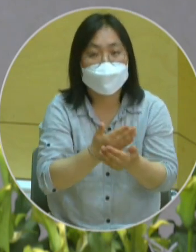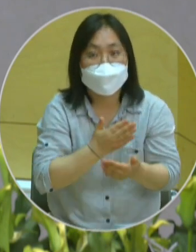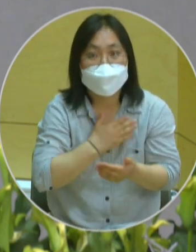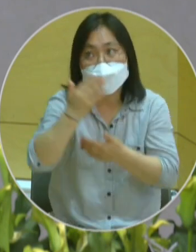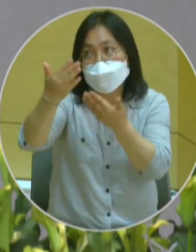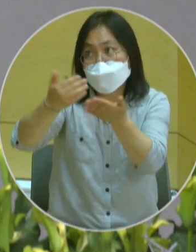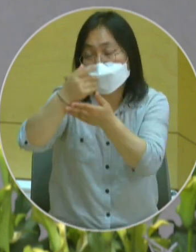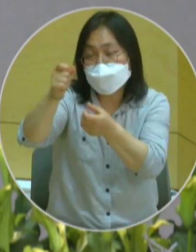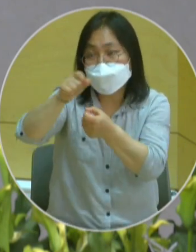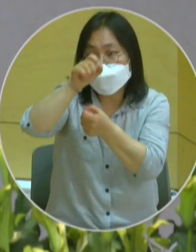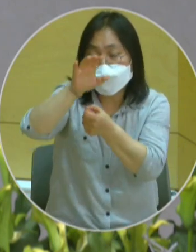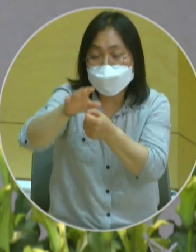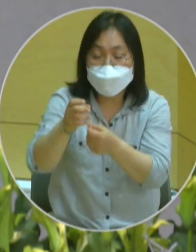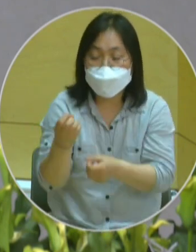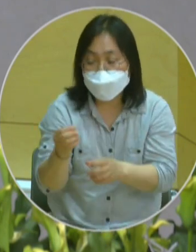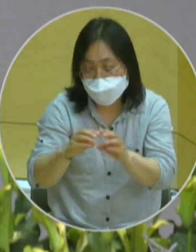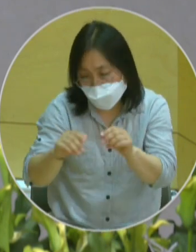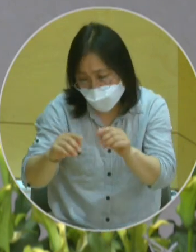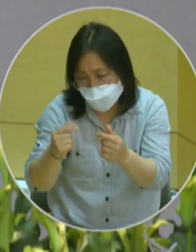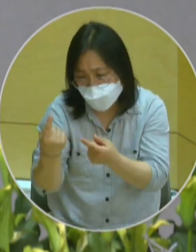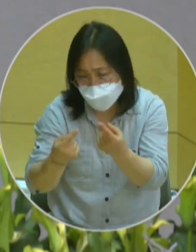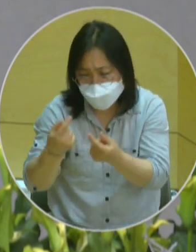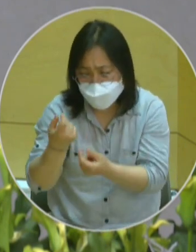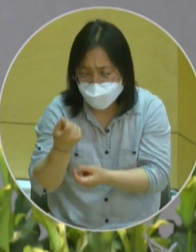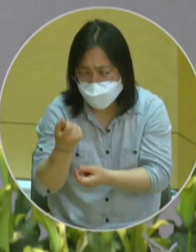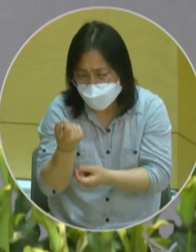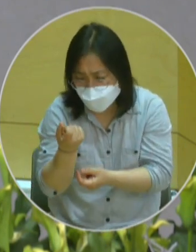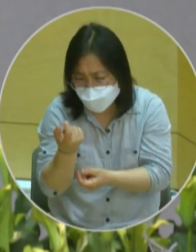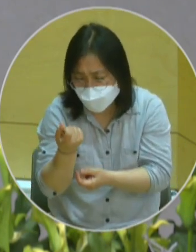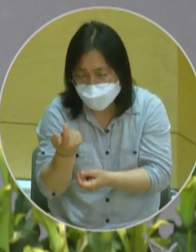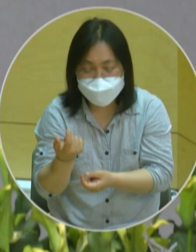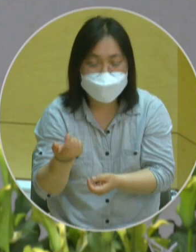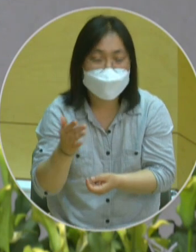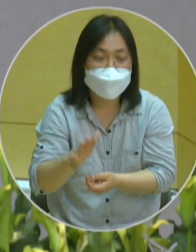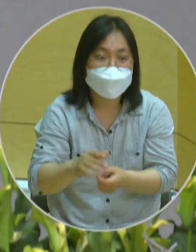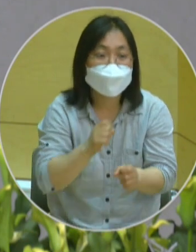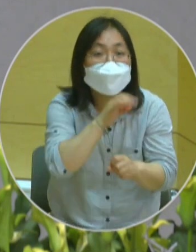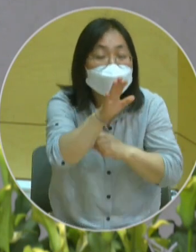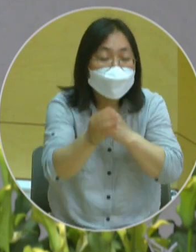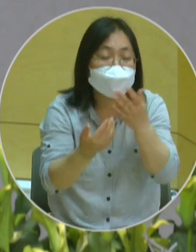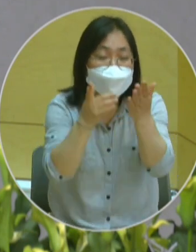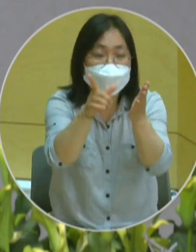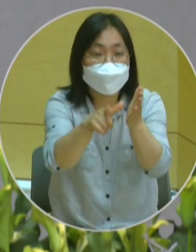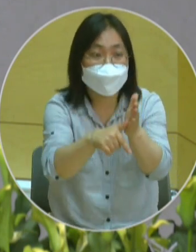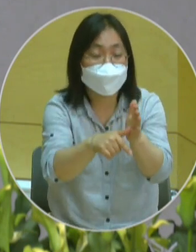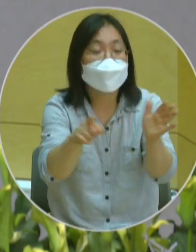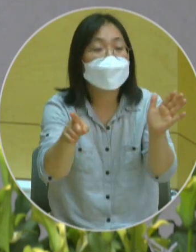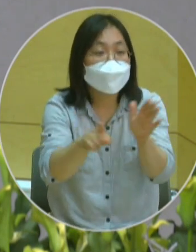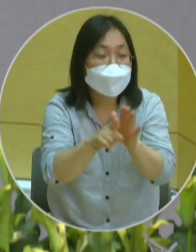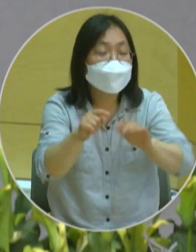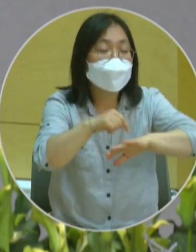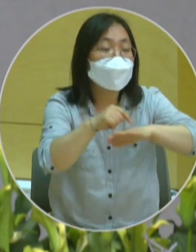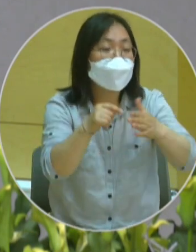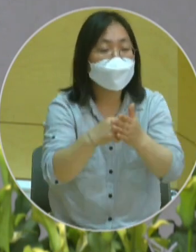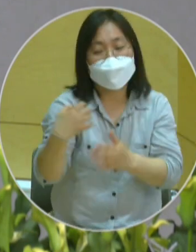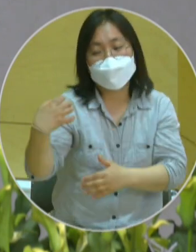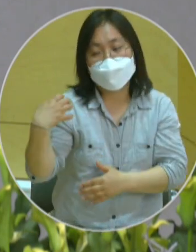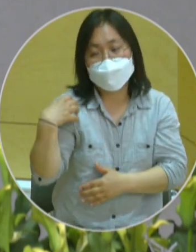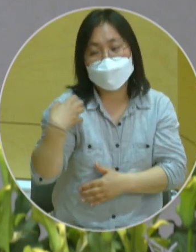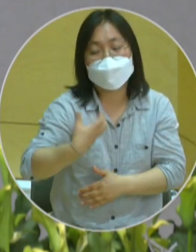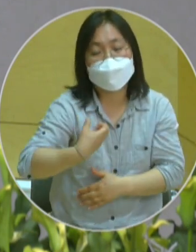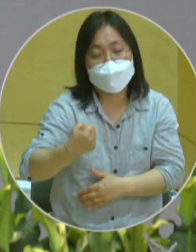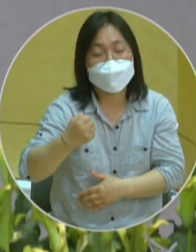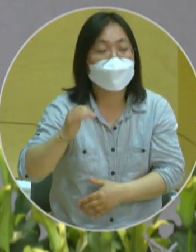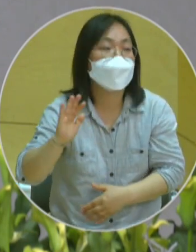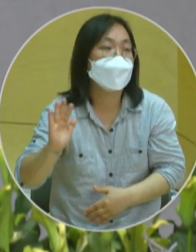나는 그 하나님 앞에 티끌과 재보다 못하다는 바로 그런 고백을 드릴 때에 이런 믿음의 마음과 책임감을 갖게